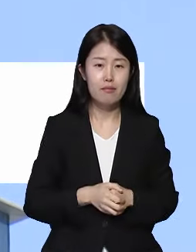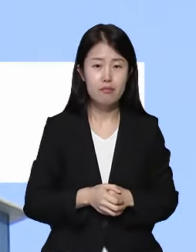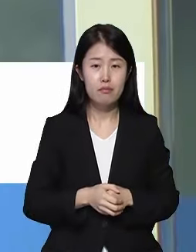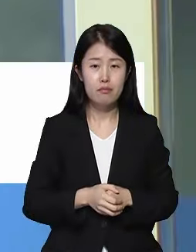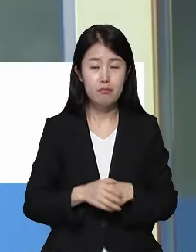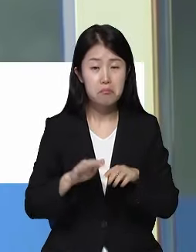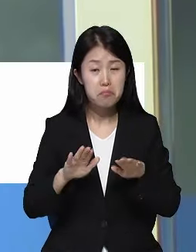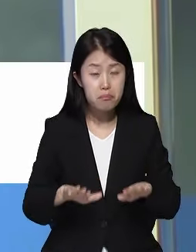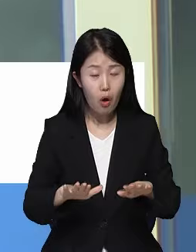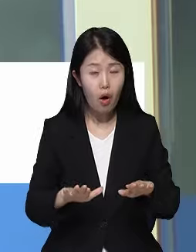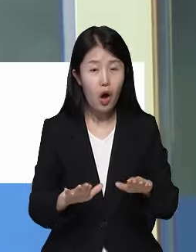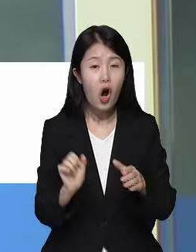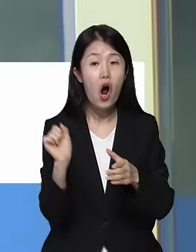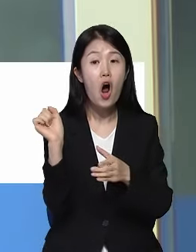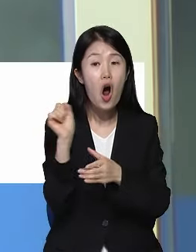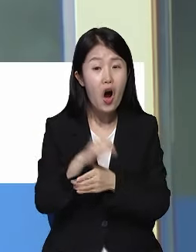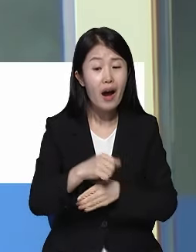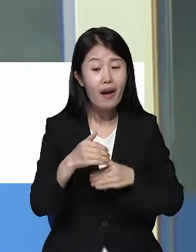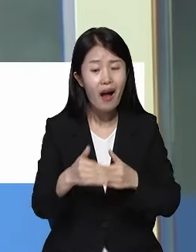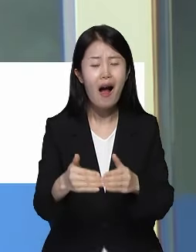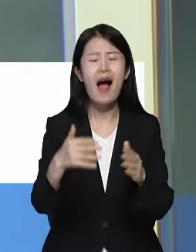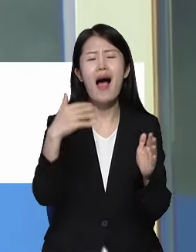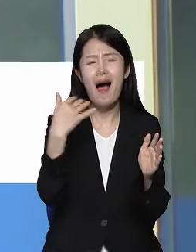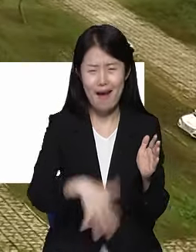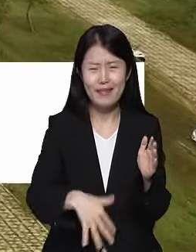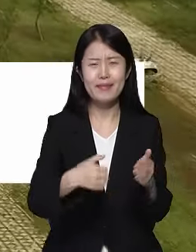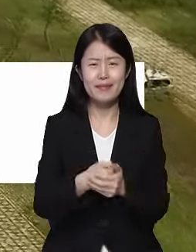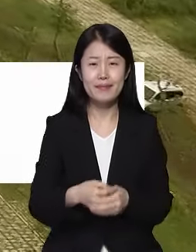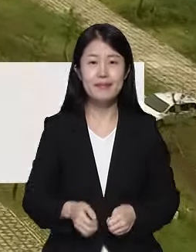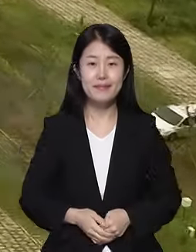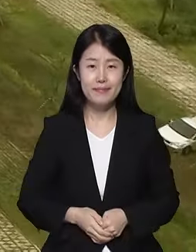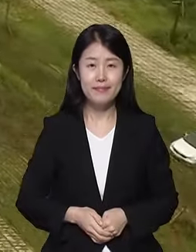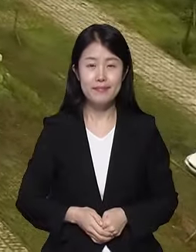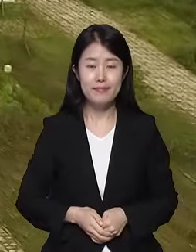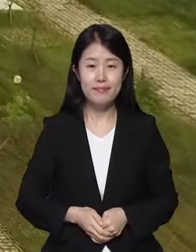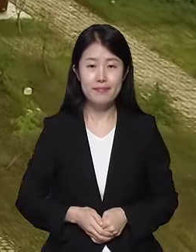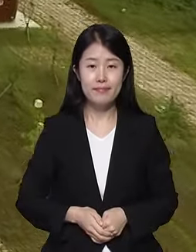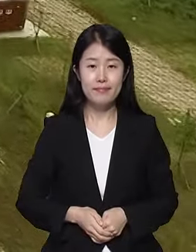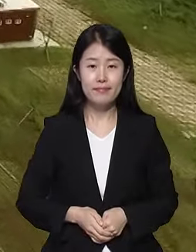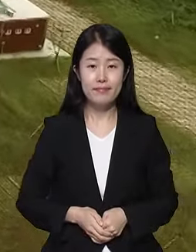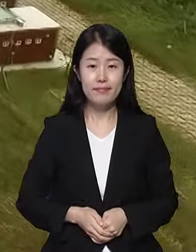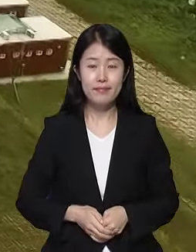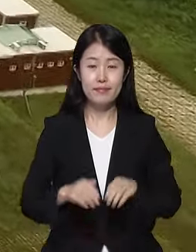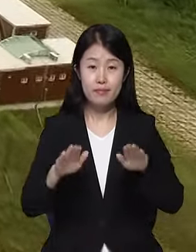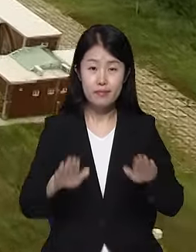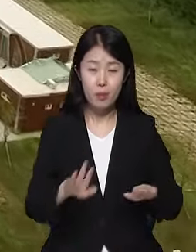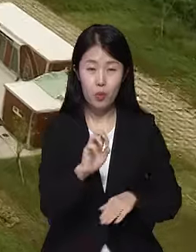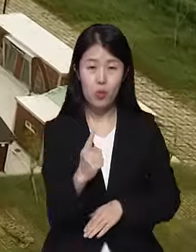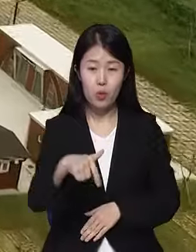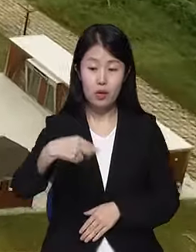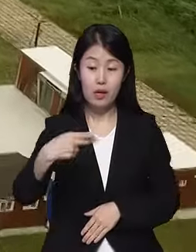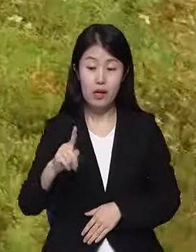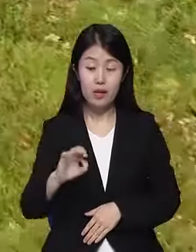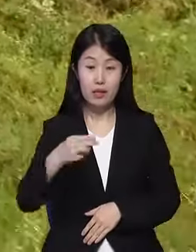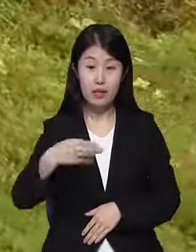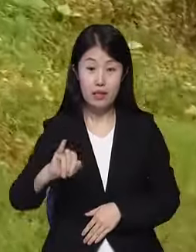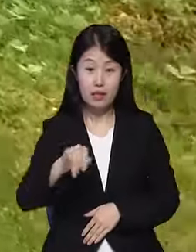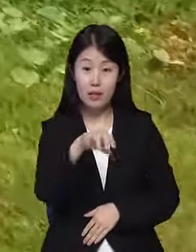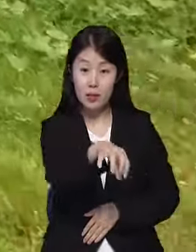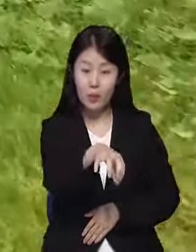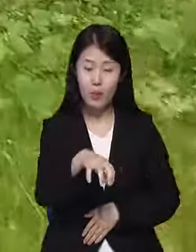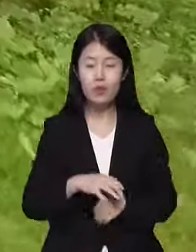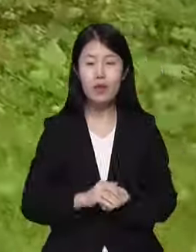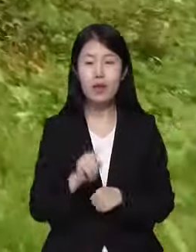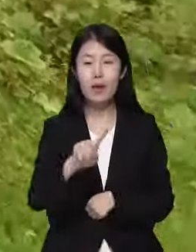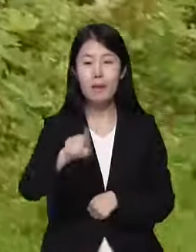실시설계 관련 인허가 절차를 완료하지 않았다는 이유에서입니다. 관산읍 옥당리에 190억 원을 투입해